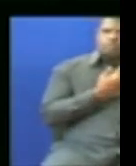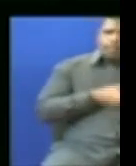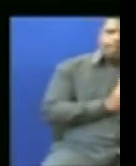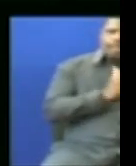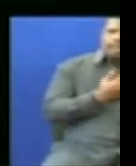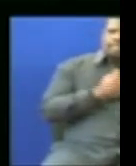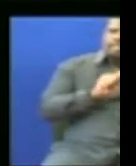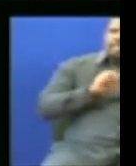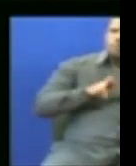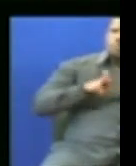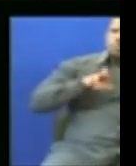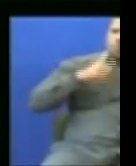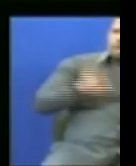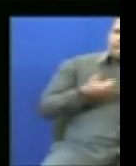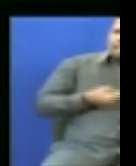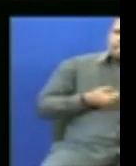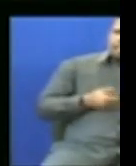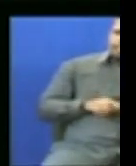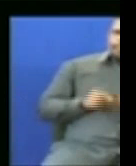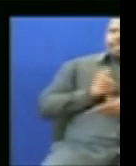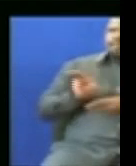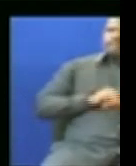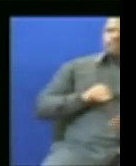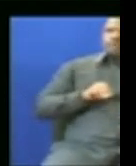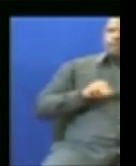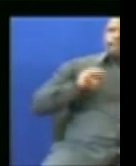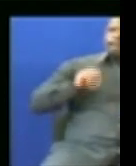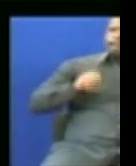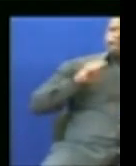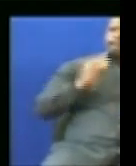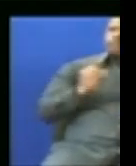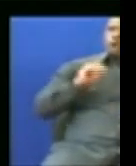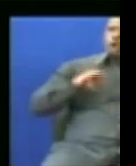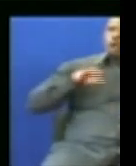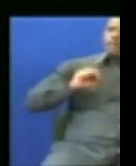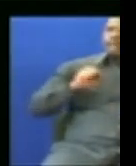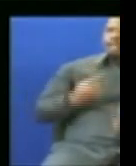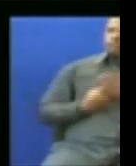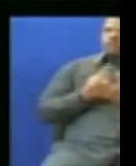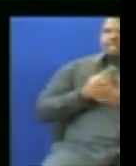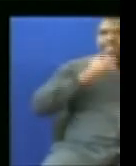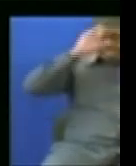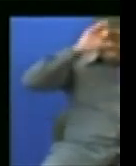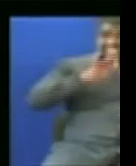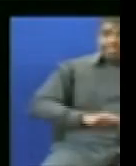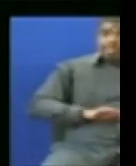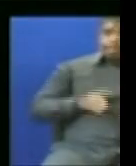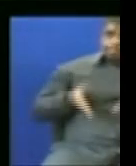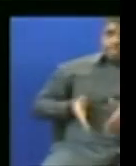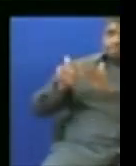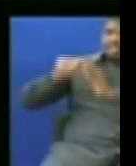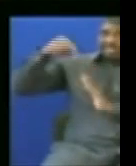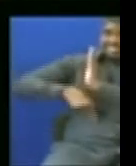halmashauri ya Momba tangu mwezi Disemba, barabara ambazo ziko chini ya TARURA